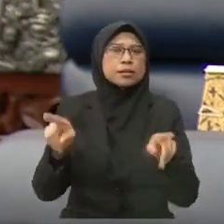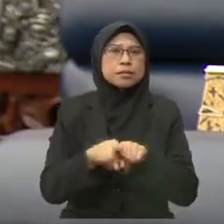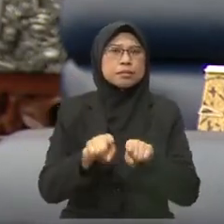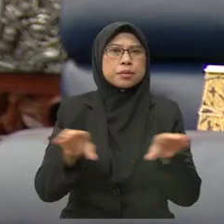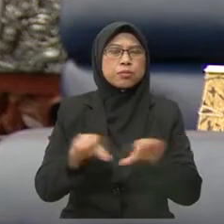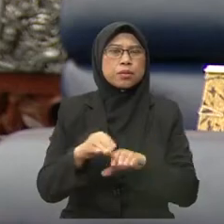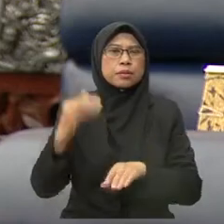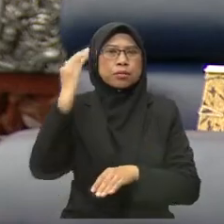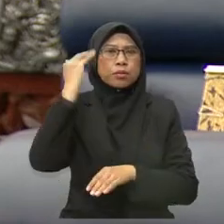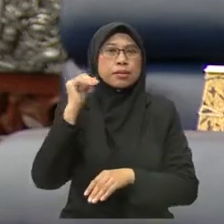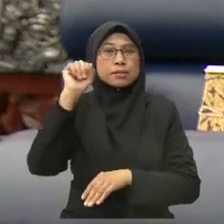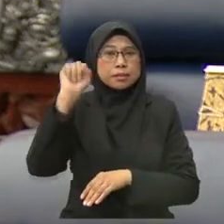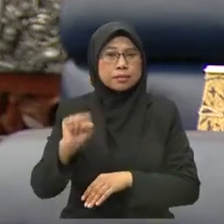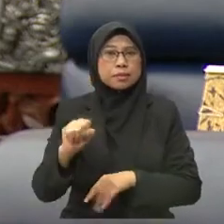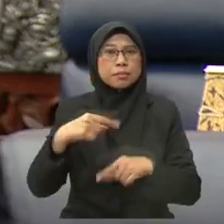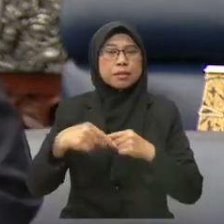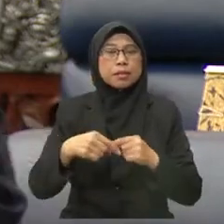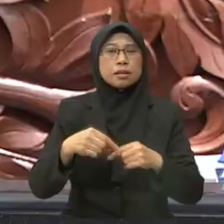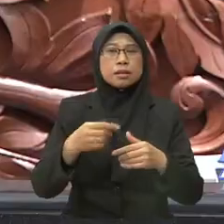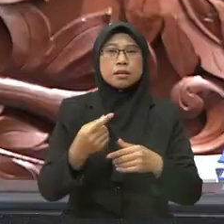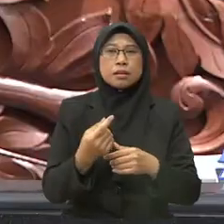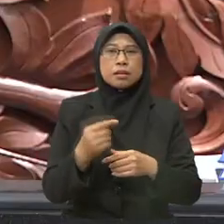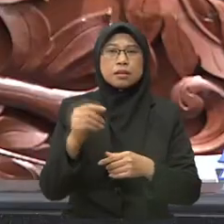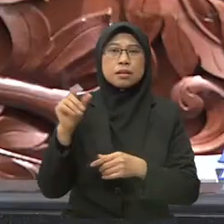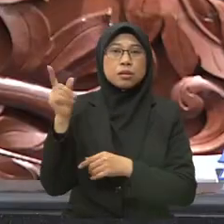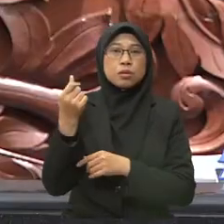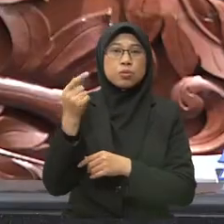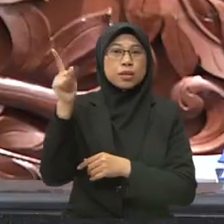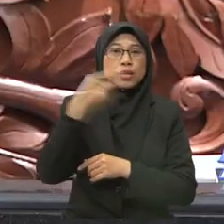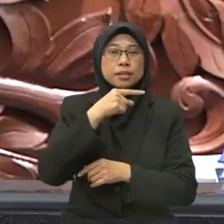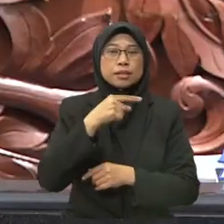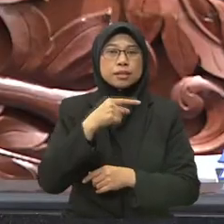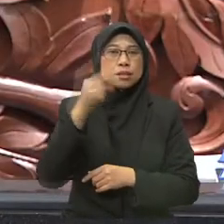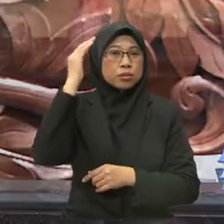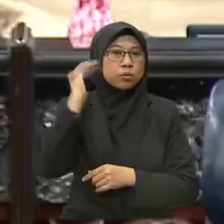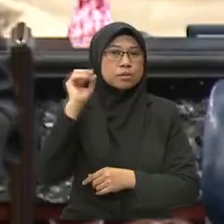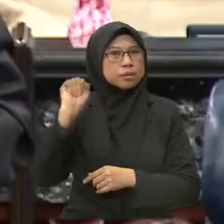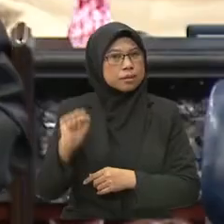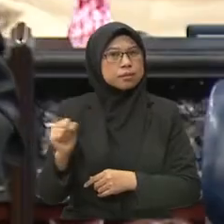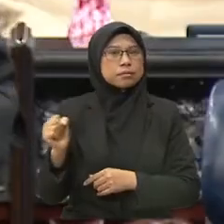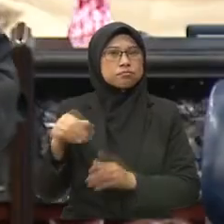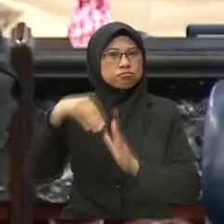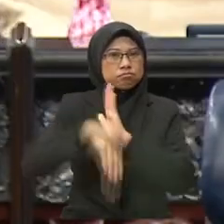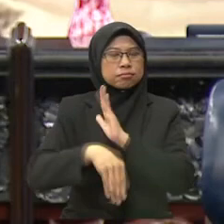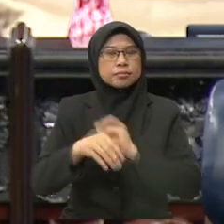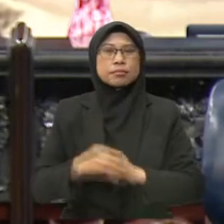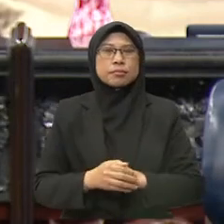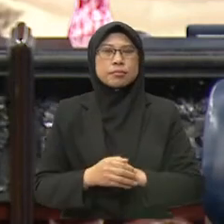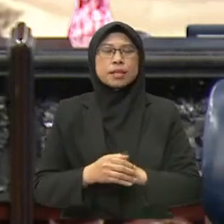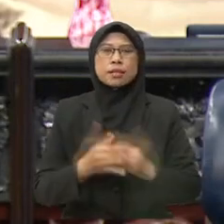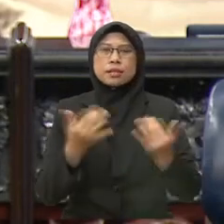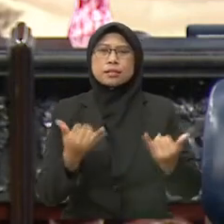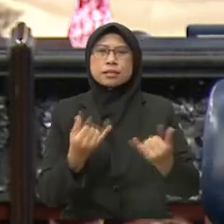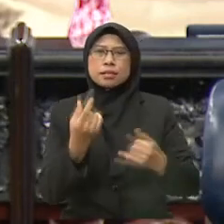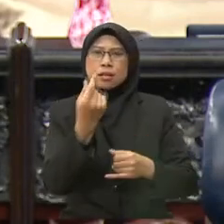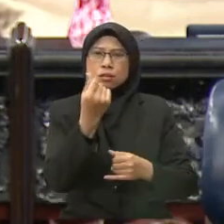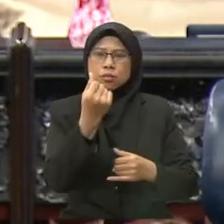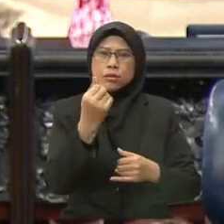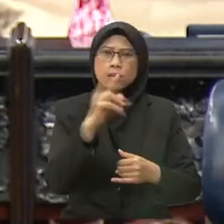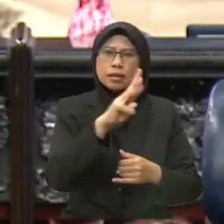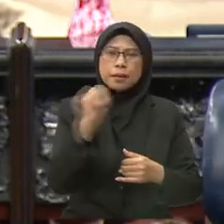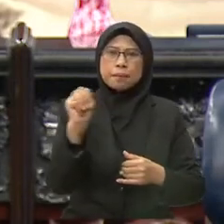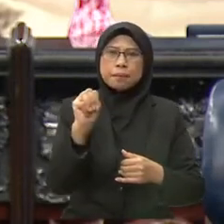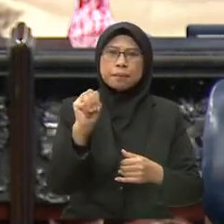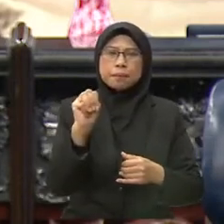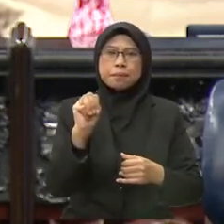jatuh Teruk yang berhormat menteri prestasi ringg dan mata Wang serantau